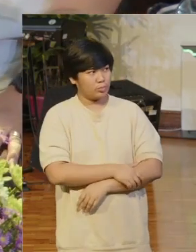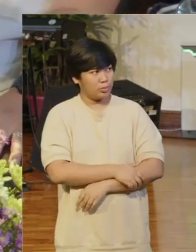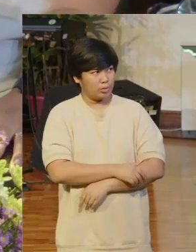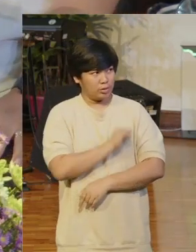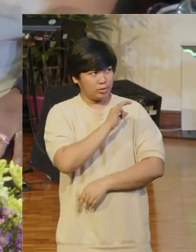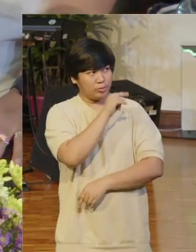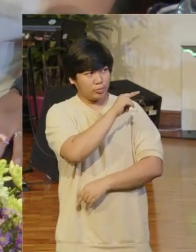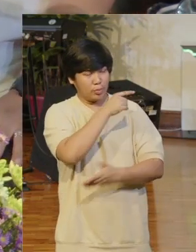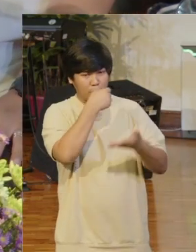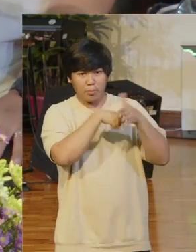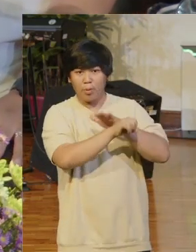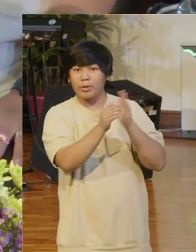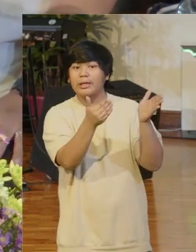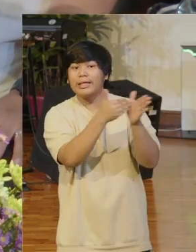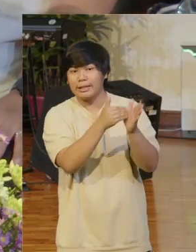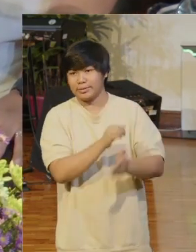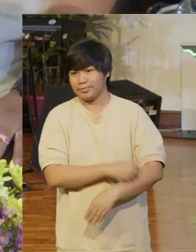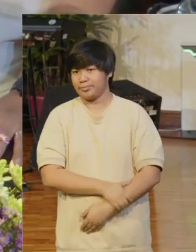Unless you are born again.